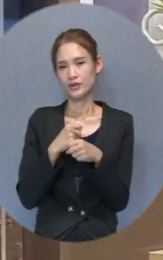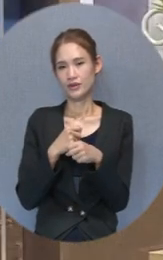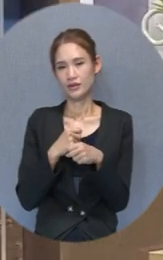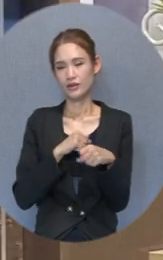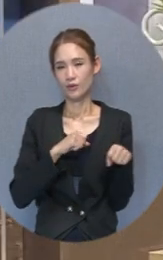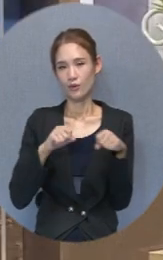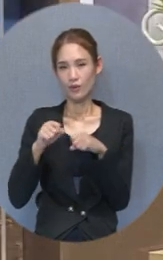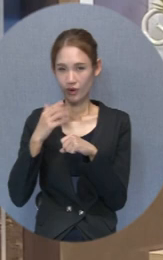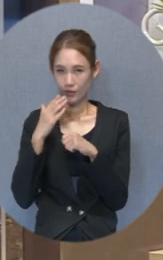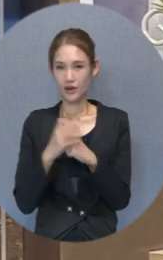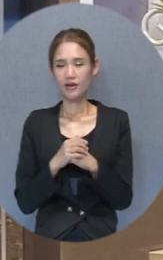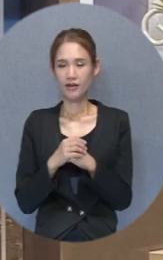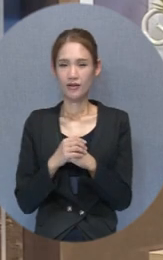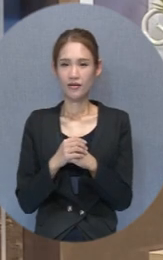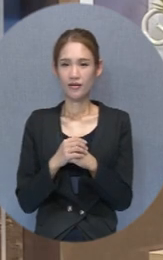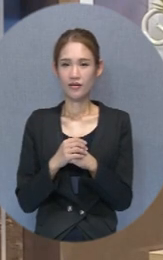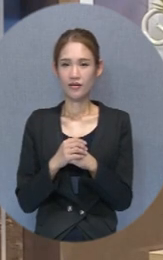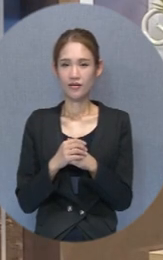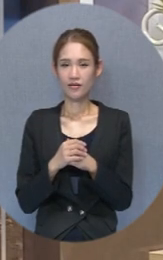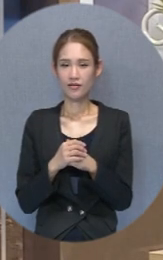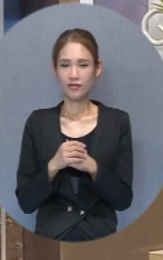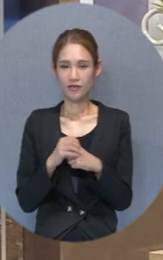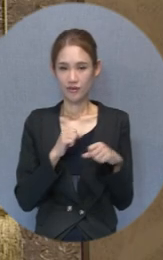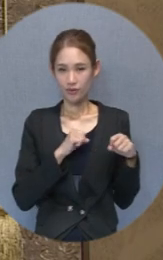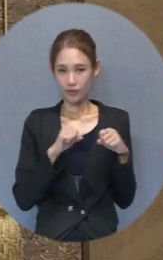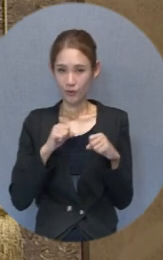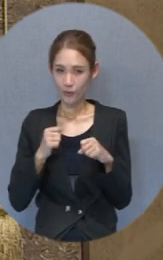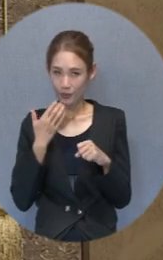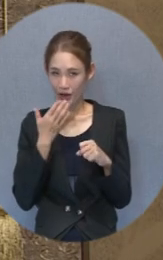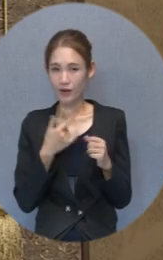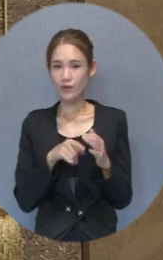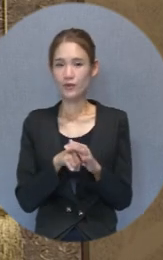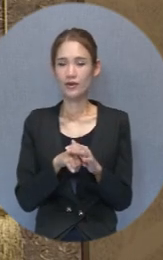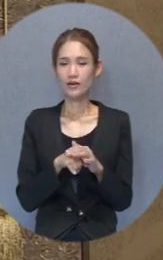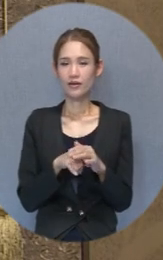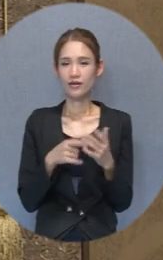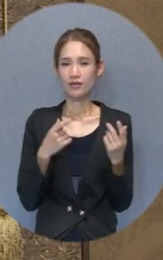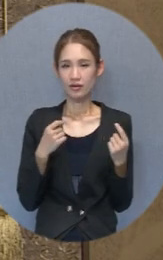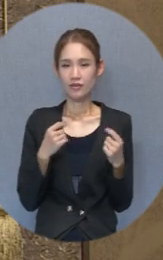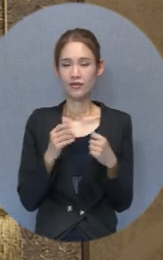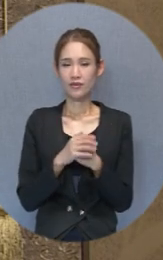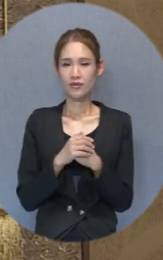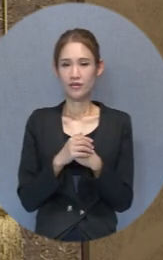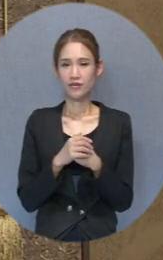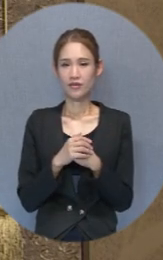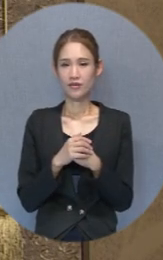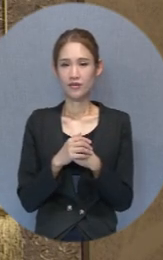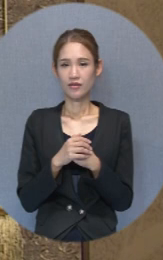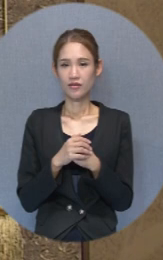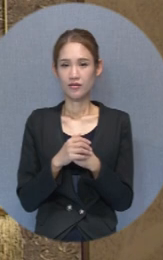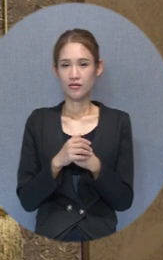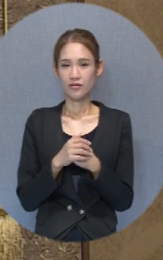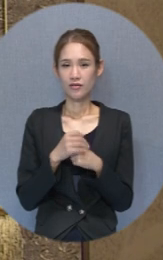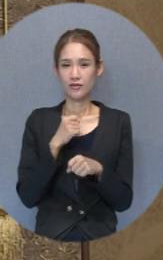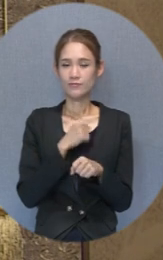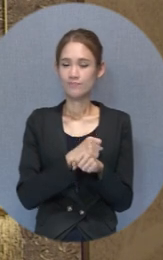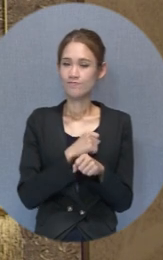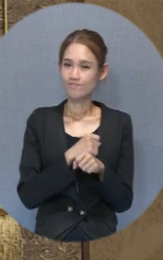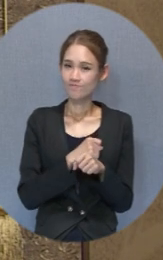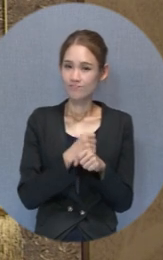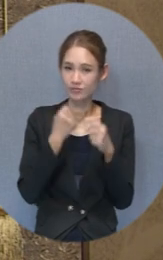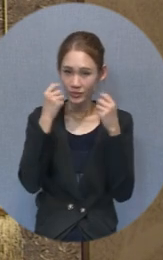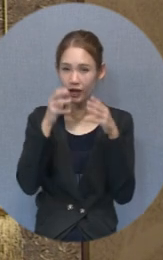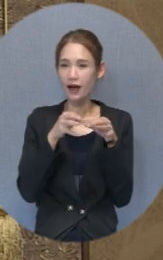하시고요. 예. 네. 그쪽으로 우선은 활동을 하실 수 있게끔 하셨던 활동이니까. 네. 그렇게 했다가